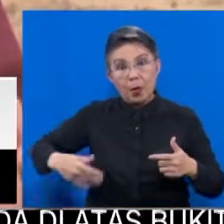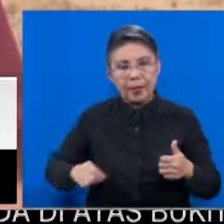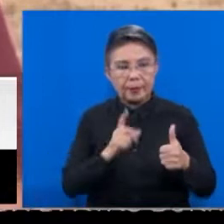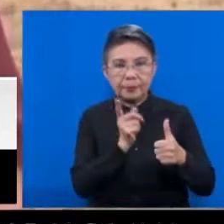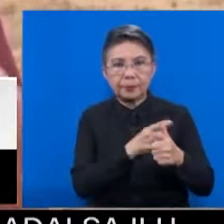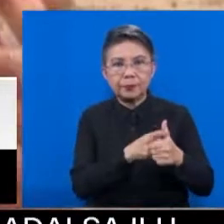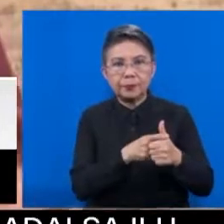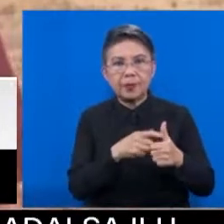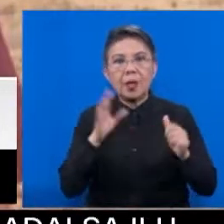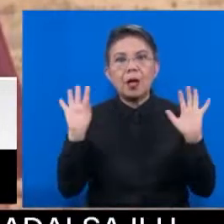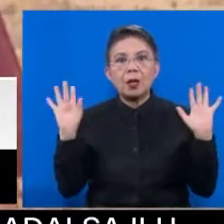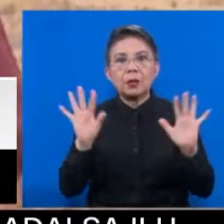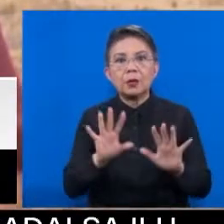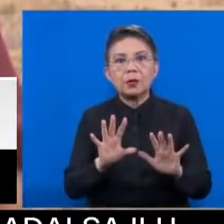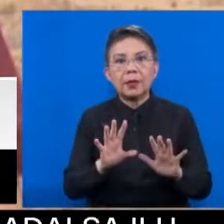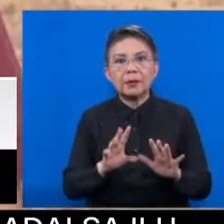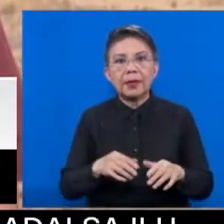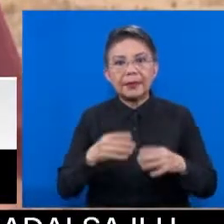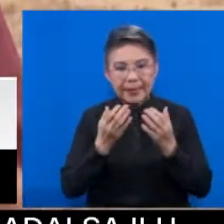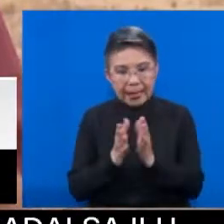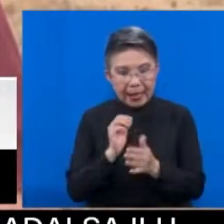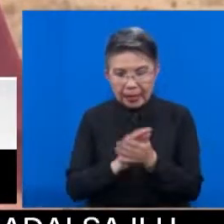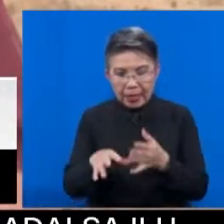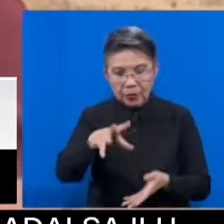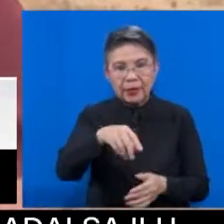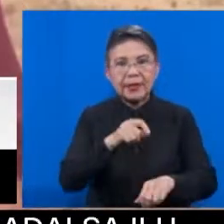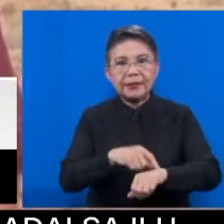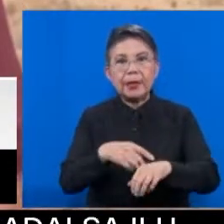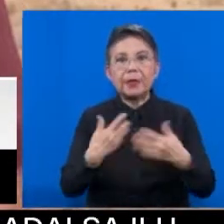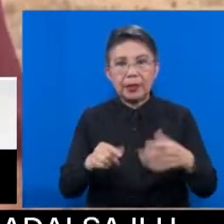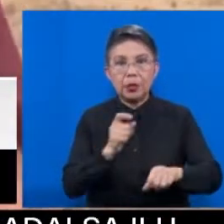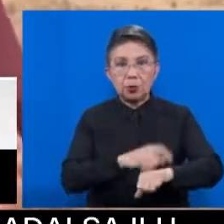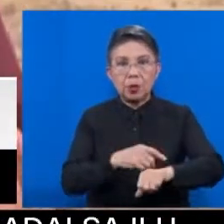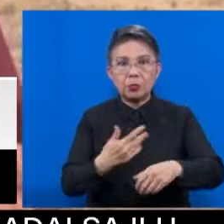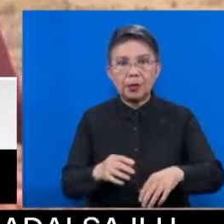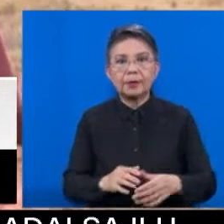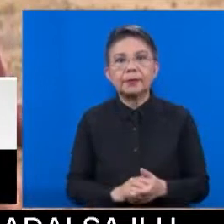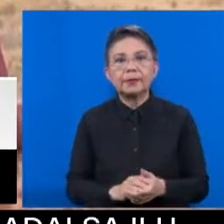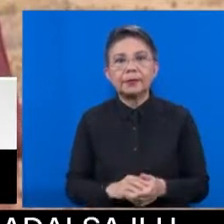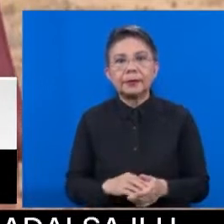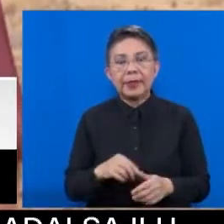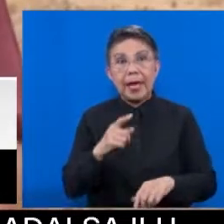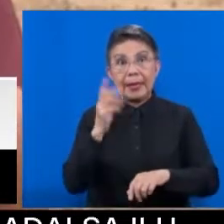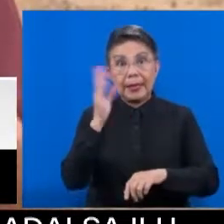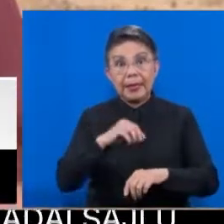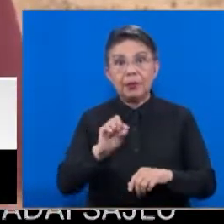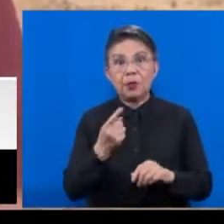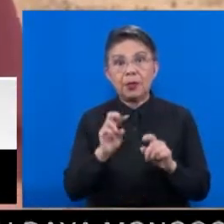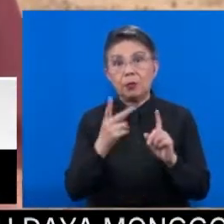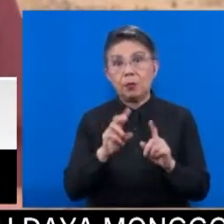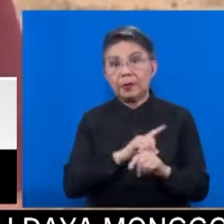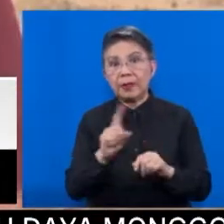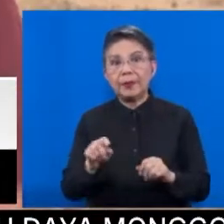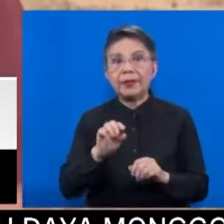Pertama, warga hanya boleh melakukan ziarah di jam yang telah ditentukan, di mana pada saat hari ini warga